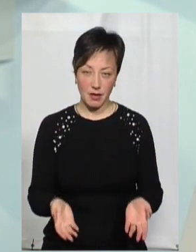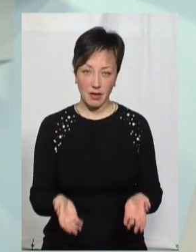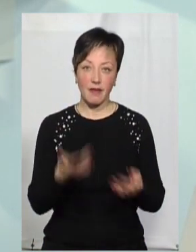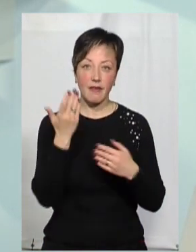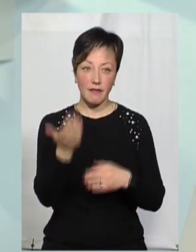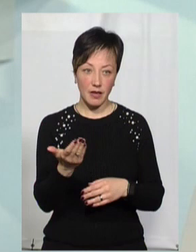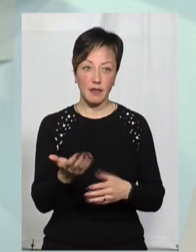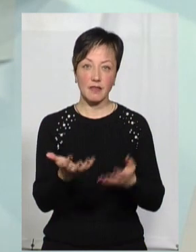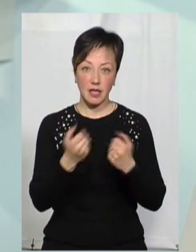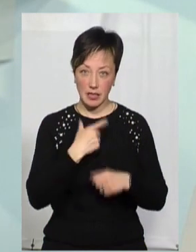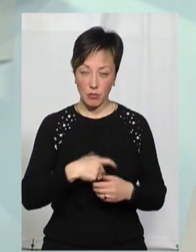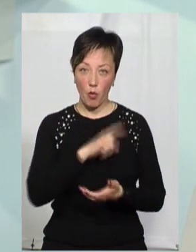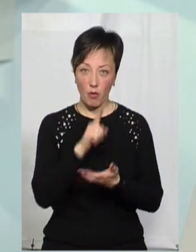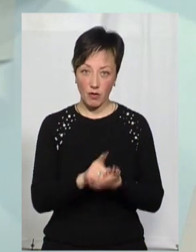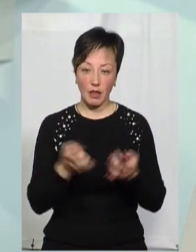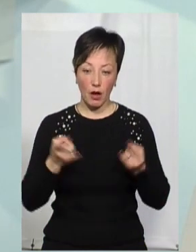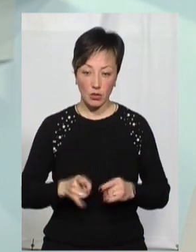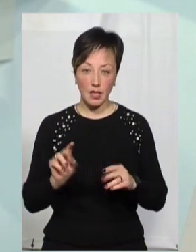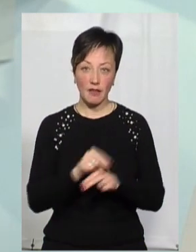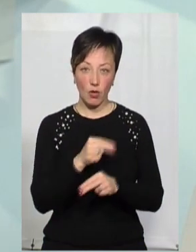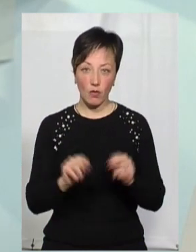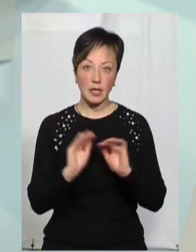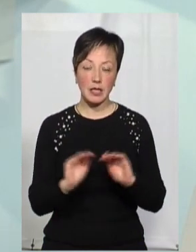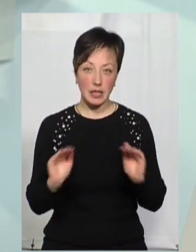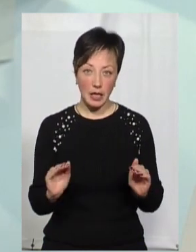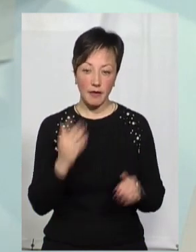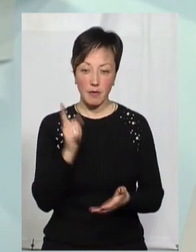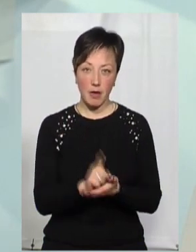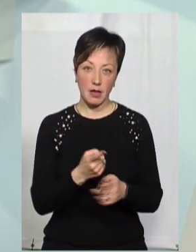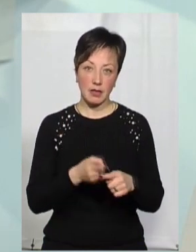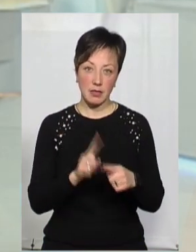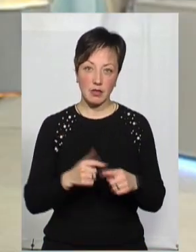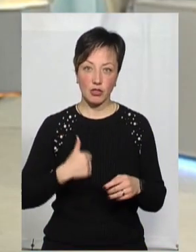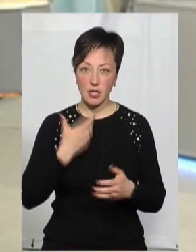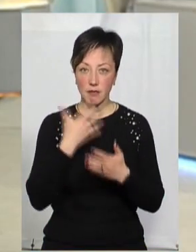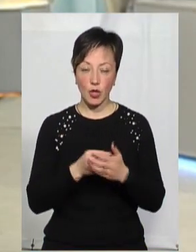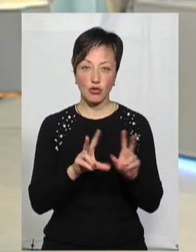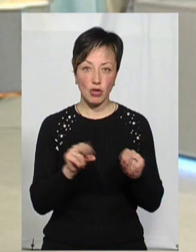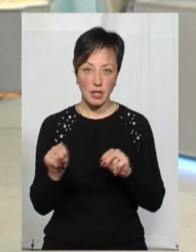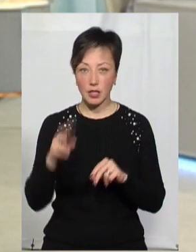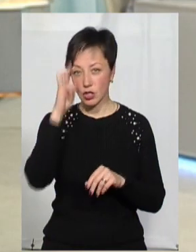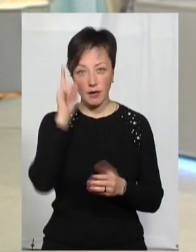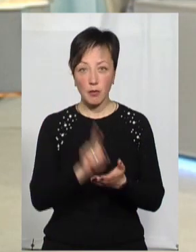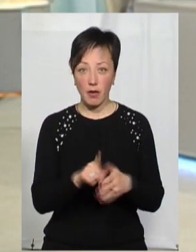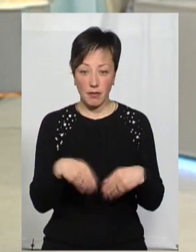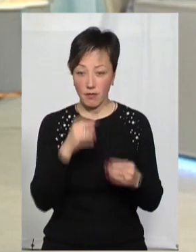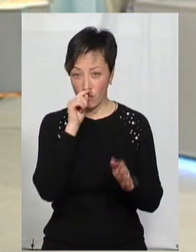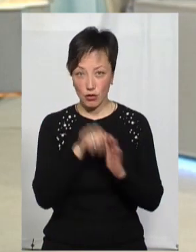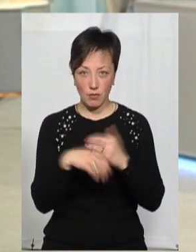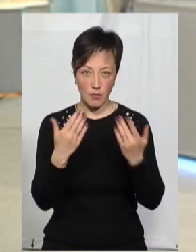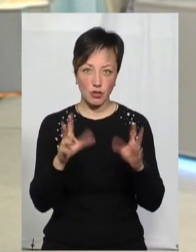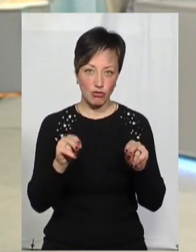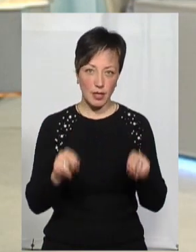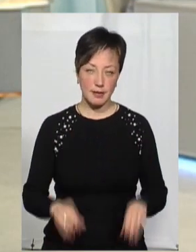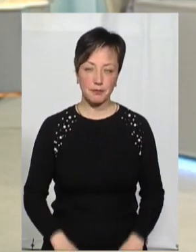давати, ви взяли на себе обов'язок народити і виховувати дітей, і ви маєте це за честь і за своє щастя. І держава не має права вмішуватися у